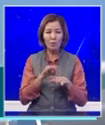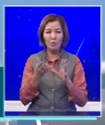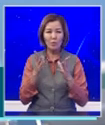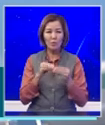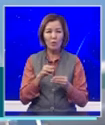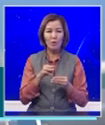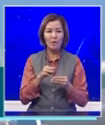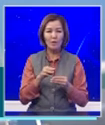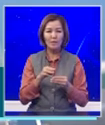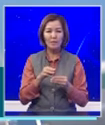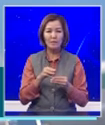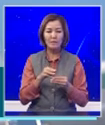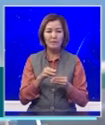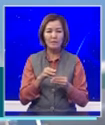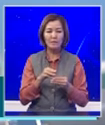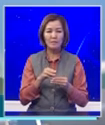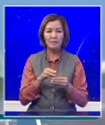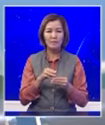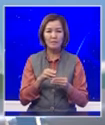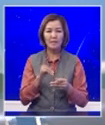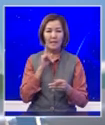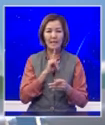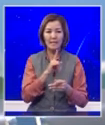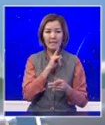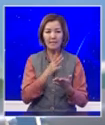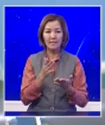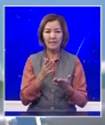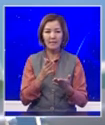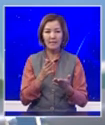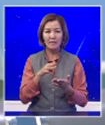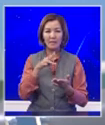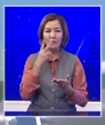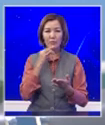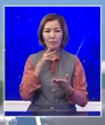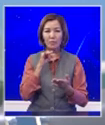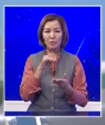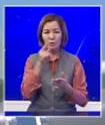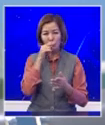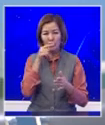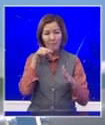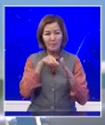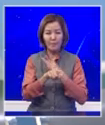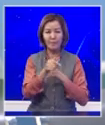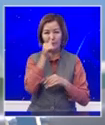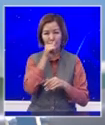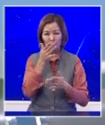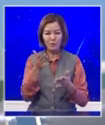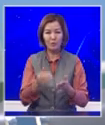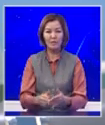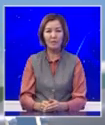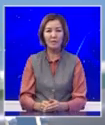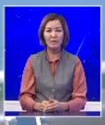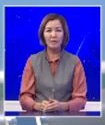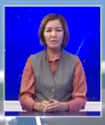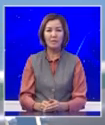түтіктік фактор, трубный фактор дейді. Әйелдерде түтікше өтпейді, сондықтан түтік өтпегеннен